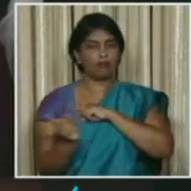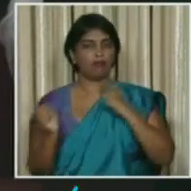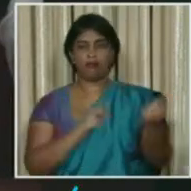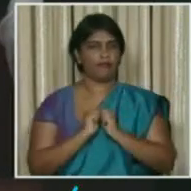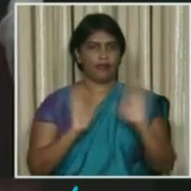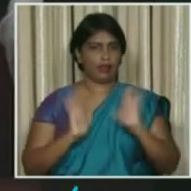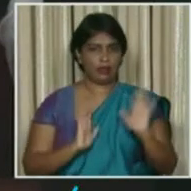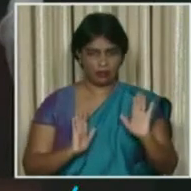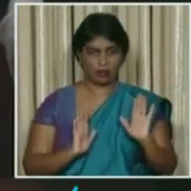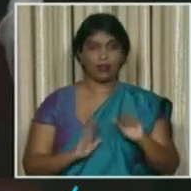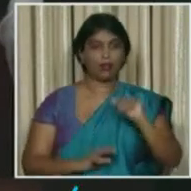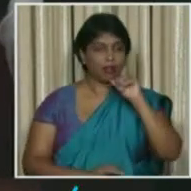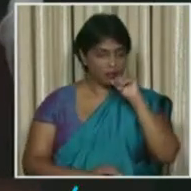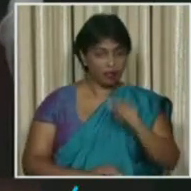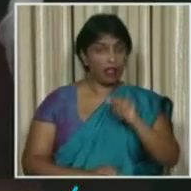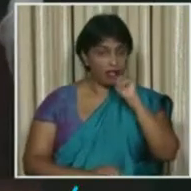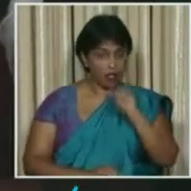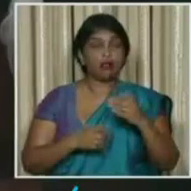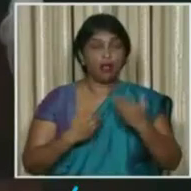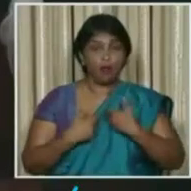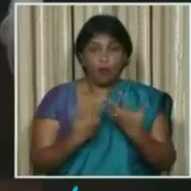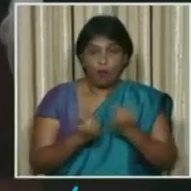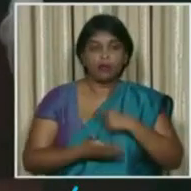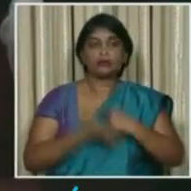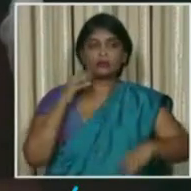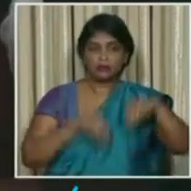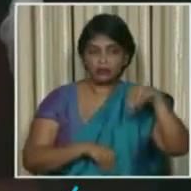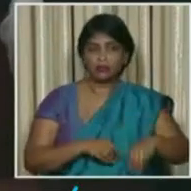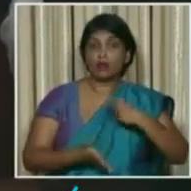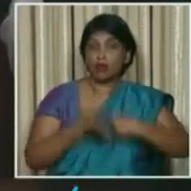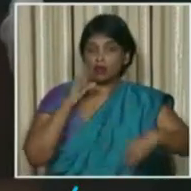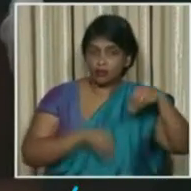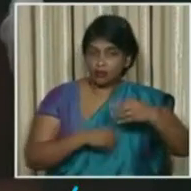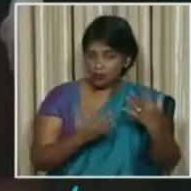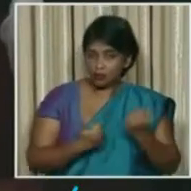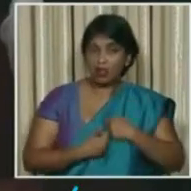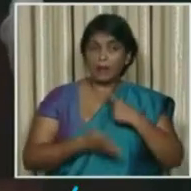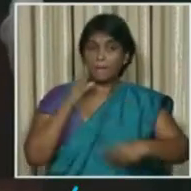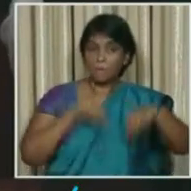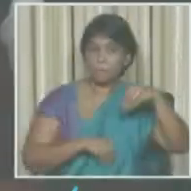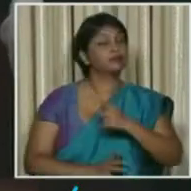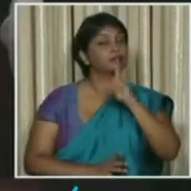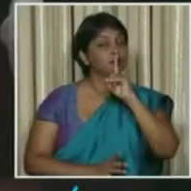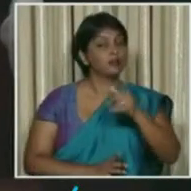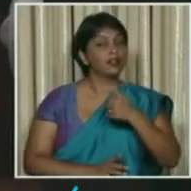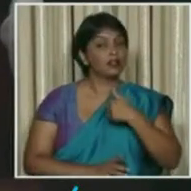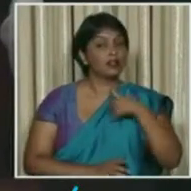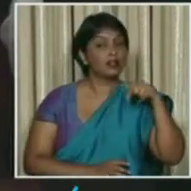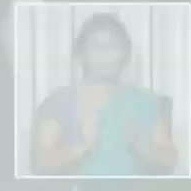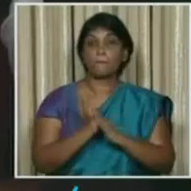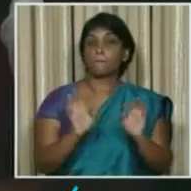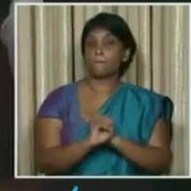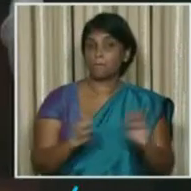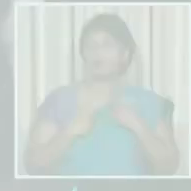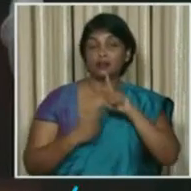නෙවෙයි කියන්න ඕන කියලා. ඇත්ත වශයෙන්ම මුලදි අපිට අවශ්‍ය ජනවරමක්. අපිට අවශ්‍ය මැතිවරණය. ඒ නිසා මැතිවරණය තියන්න ඕනේ ප්‍රථමයෙන්. මේ අද